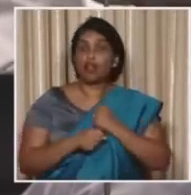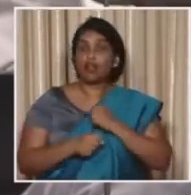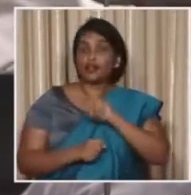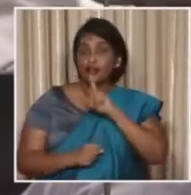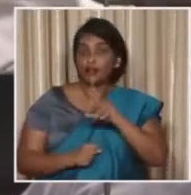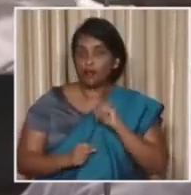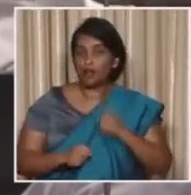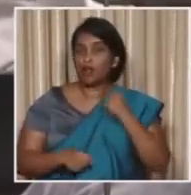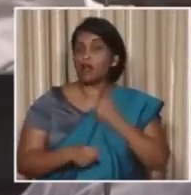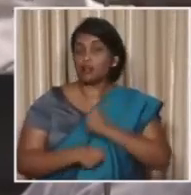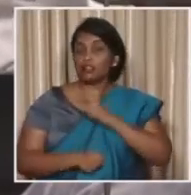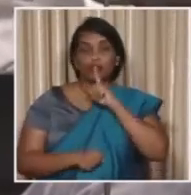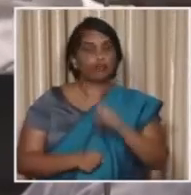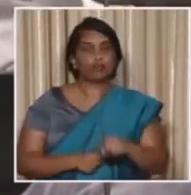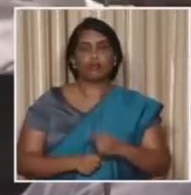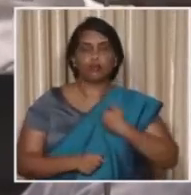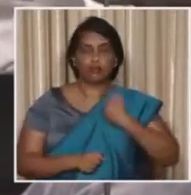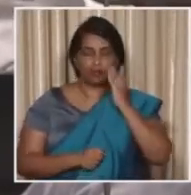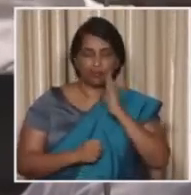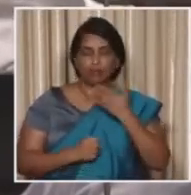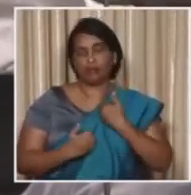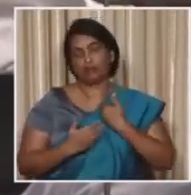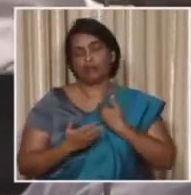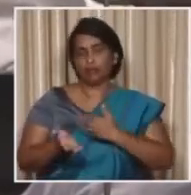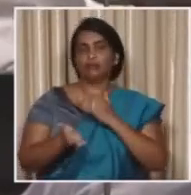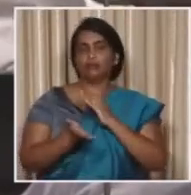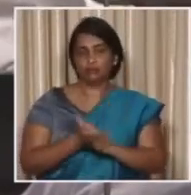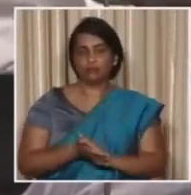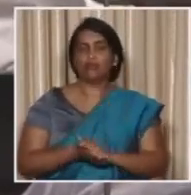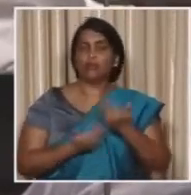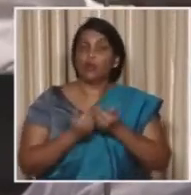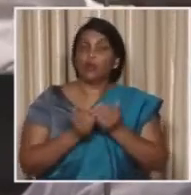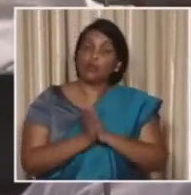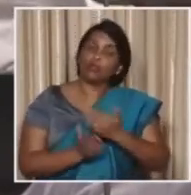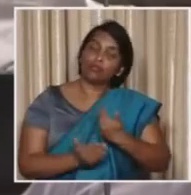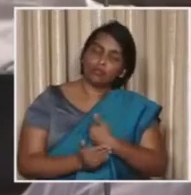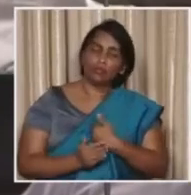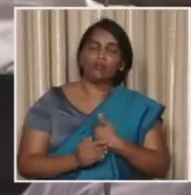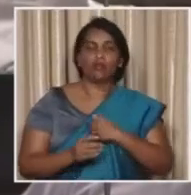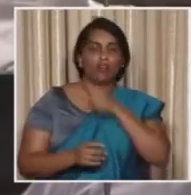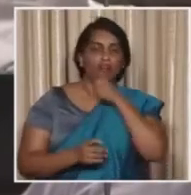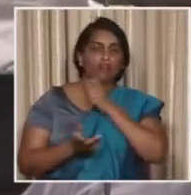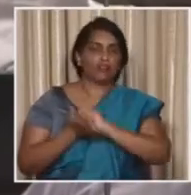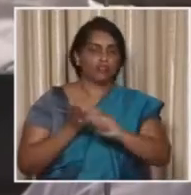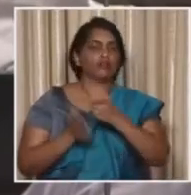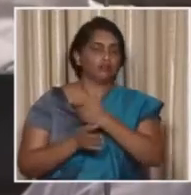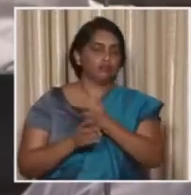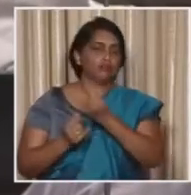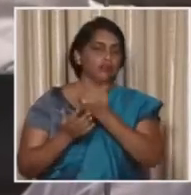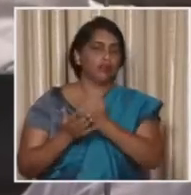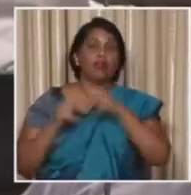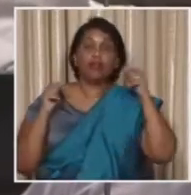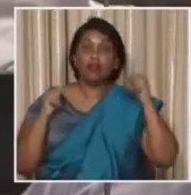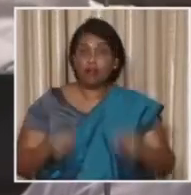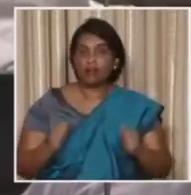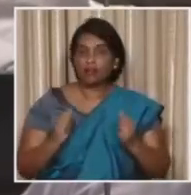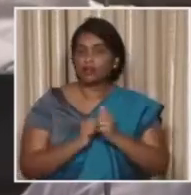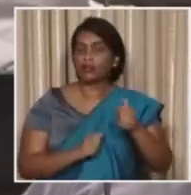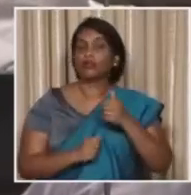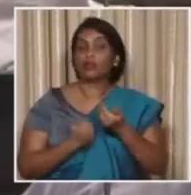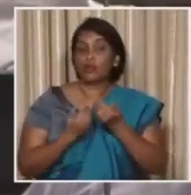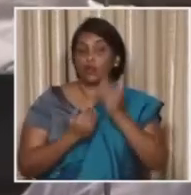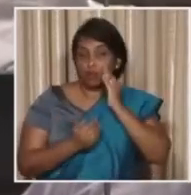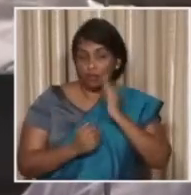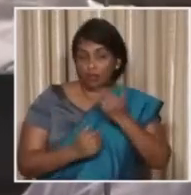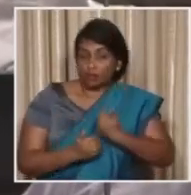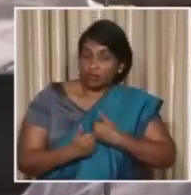කිව්වේ? ආණ්ඩුව කිව්වේ මේක ස්විච්චාවෙන් කරන දේ. මේක කමුන්ගේ කැමැත්තෙන් විශ්‍රාම අරමුදල් කරන දෙයක් කියලා. නවත් අද මොකද කරලා තියෙන්නේ?